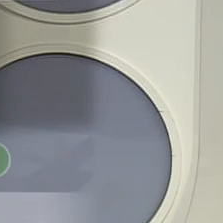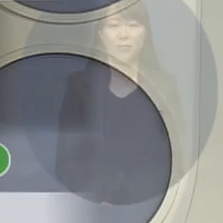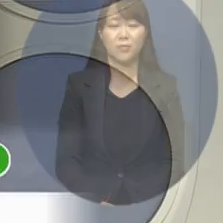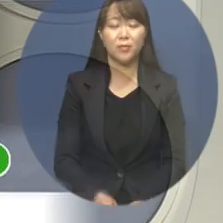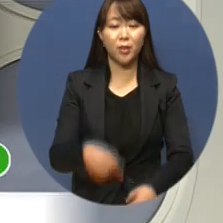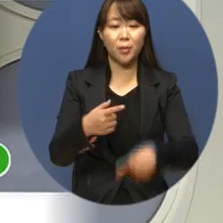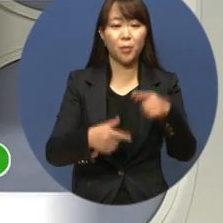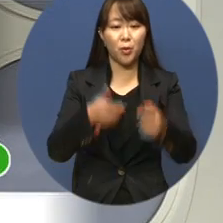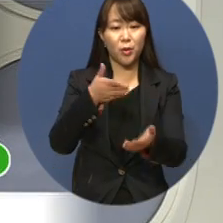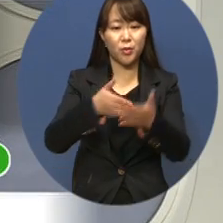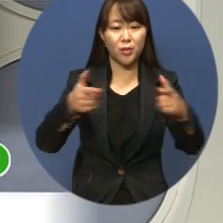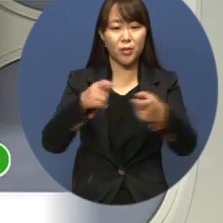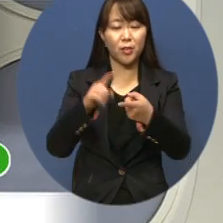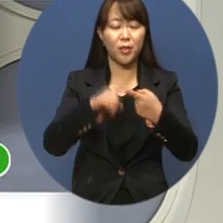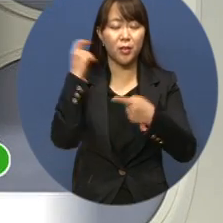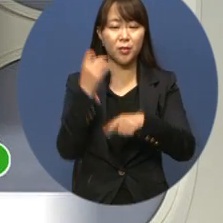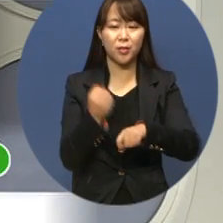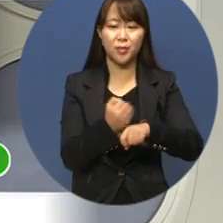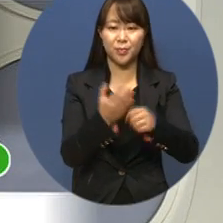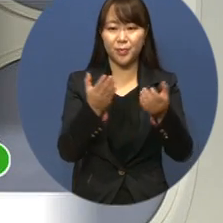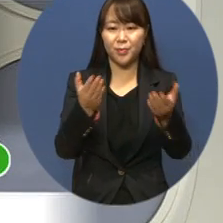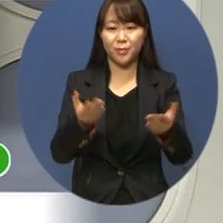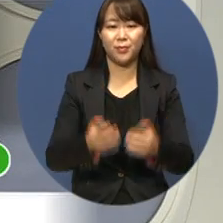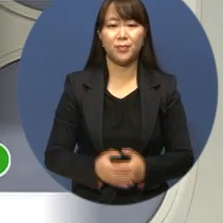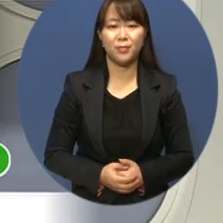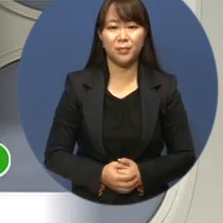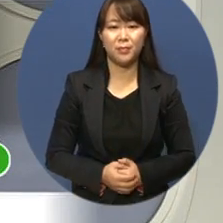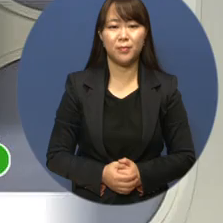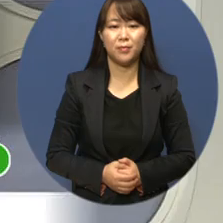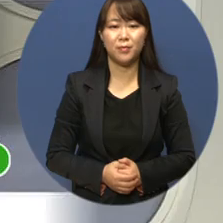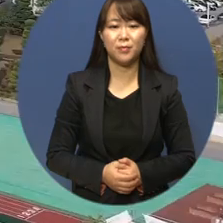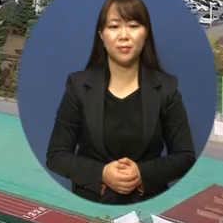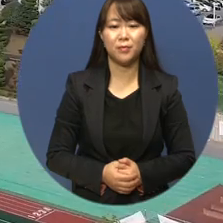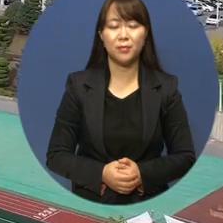4월 15일 목요일 만만한 뉴스는 지역 네트워크 소식으로 함께합니다.